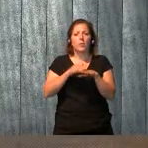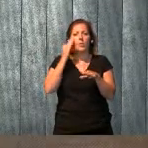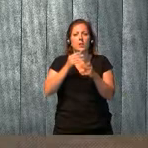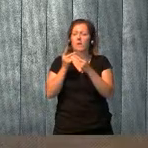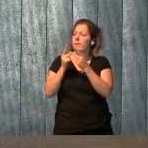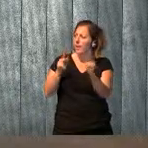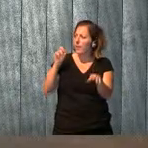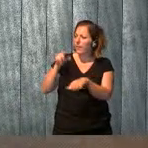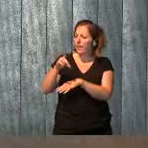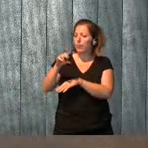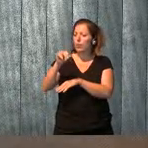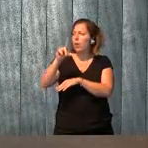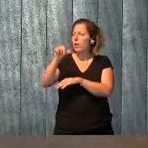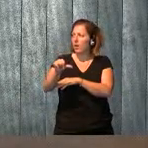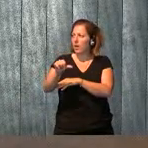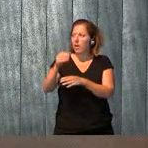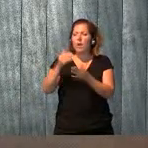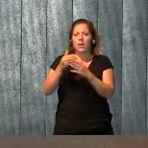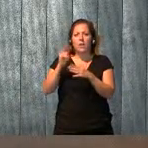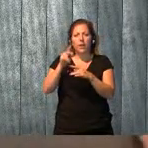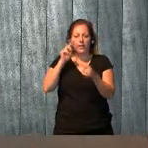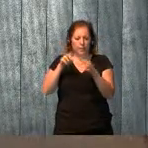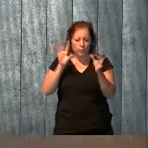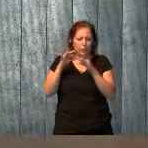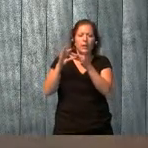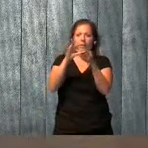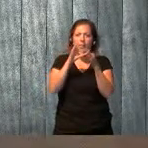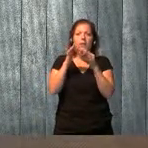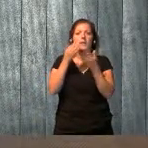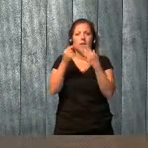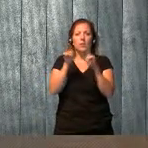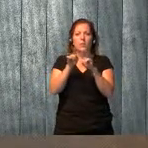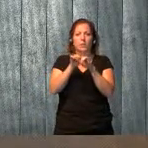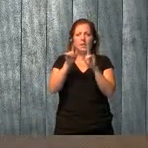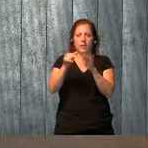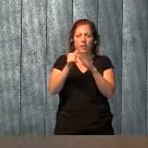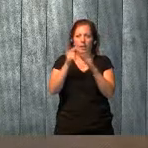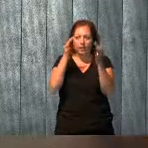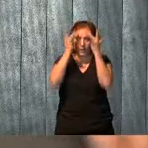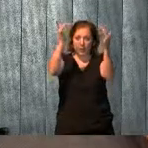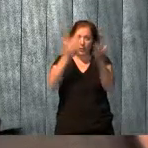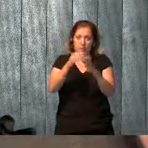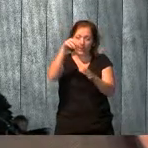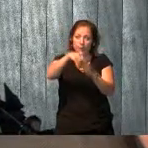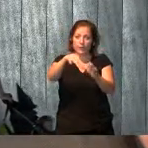Douala, dans le cadre de cette solidarité, fait valoir aussi ses expériences.